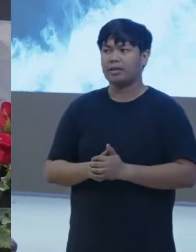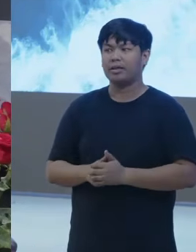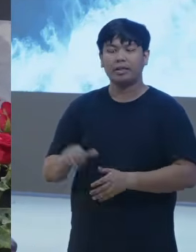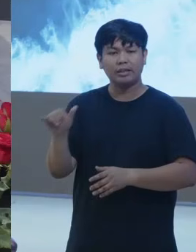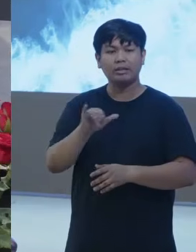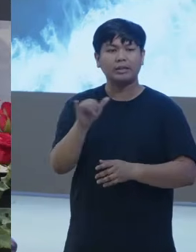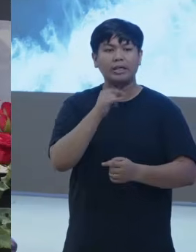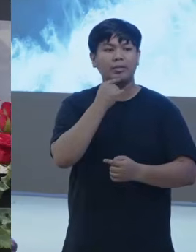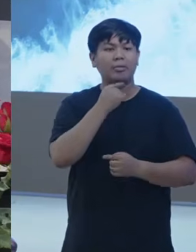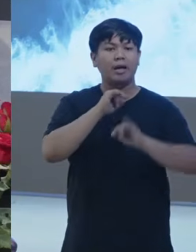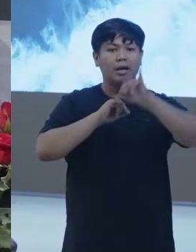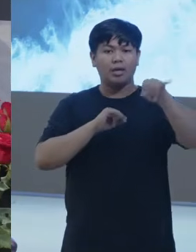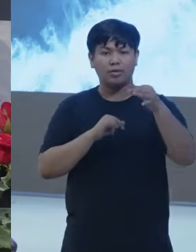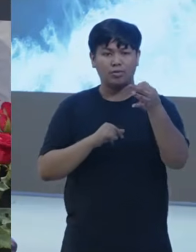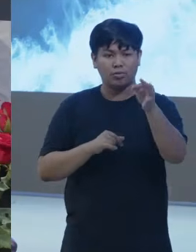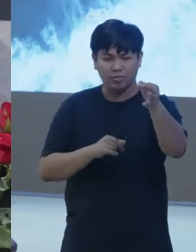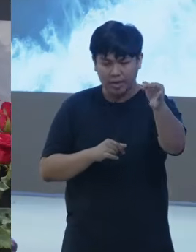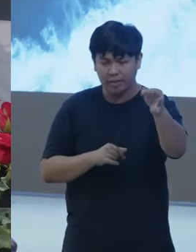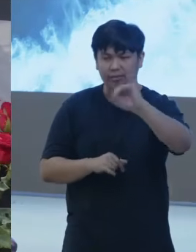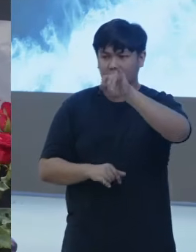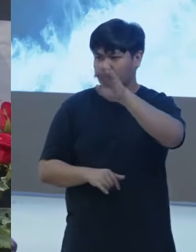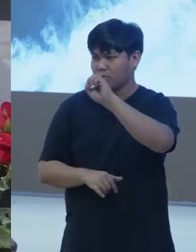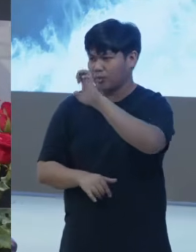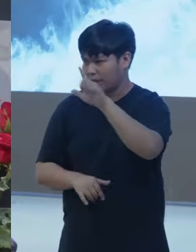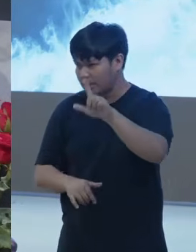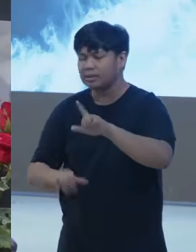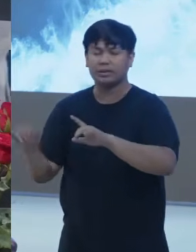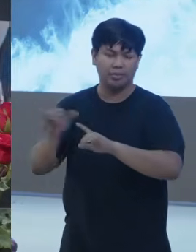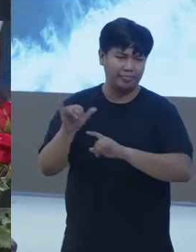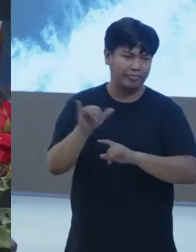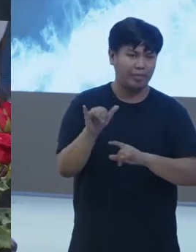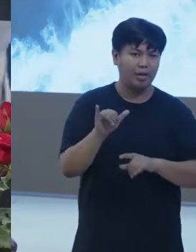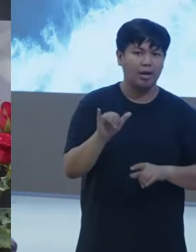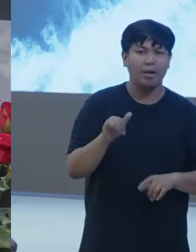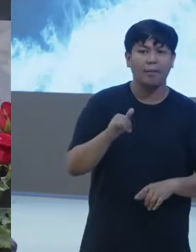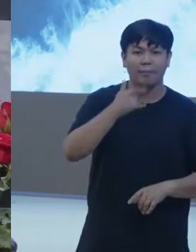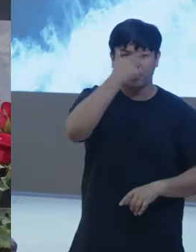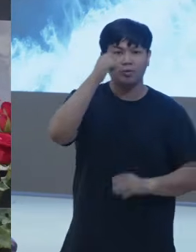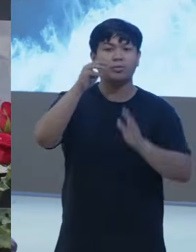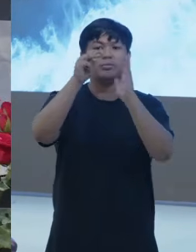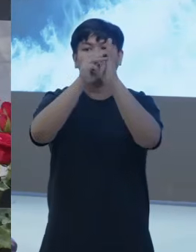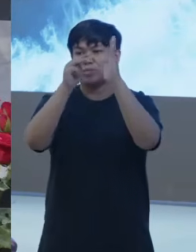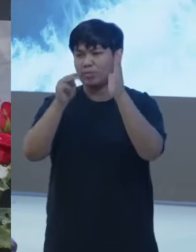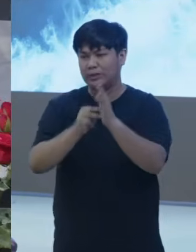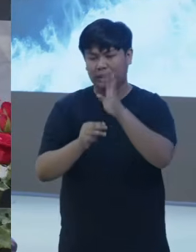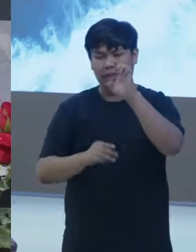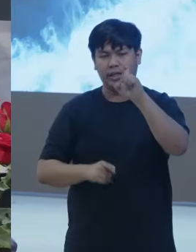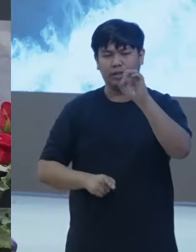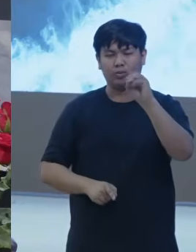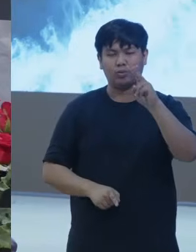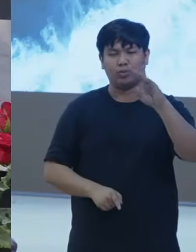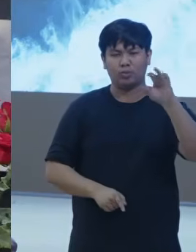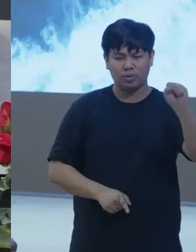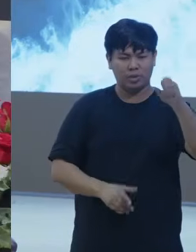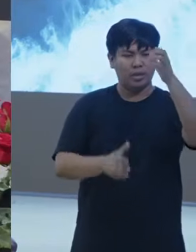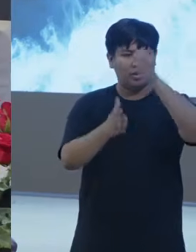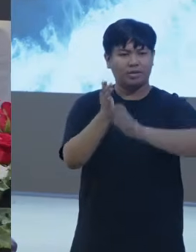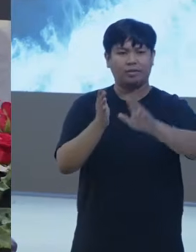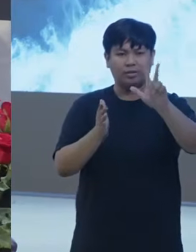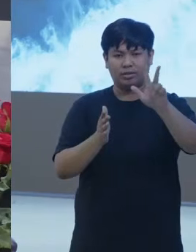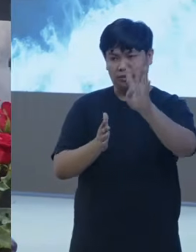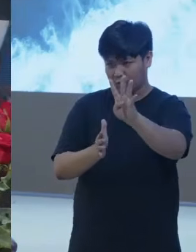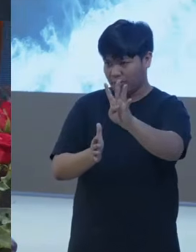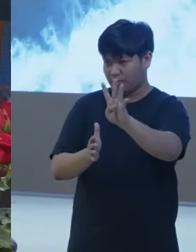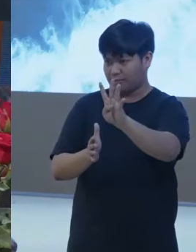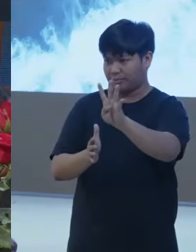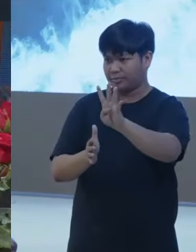Parehong sinasabi ni Joel at ni Jonah sapagkat nakuha nila to kay Moises. Nasa Exodus chapter 34 verse